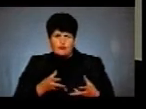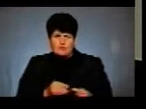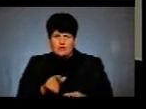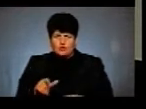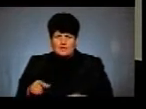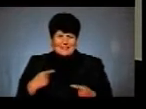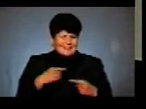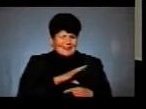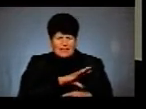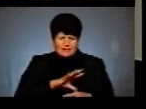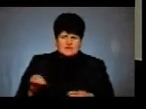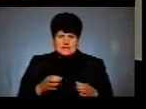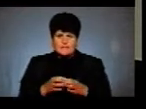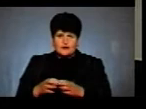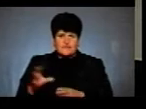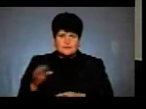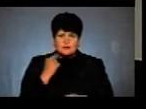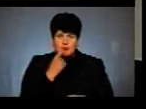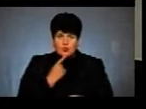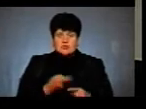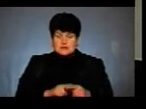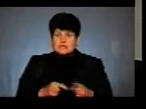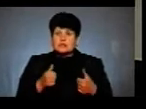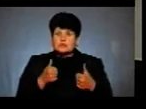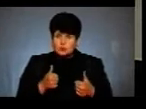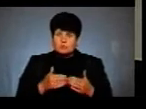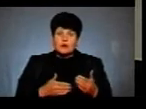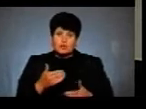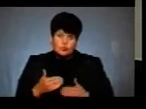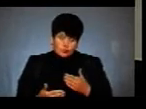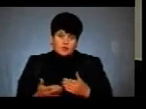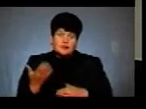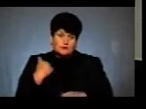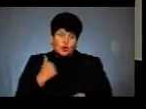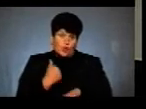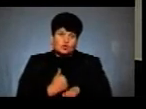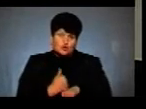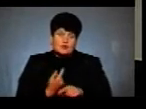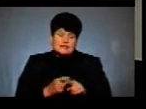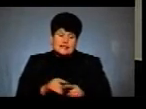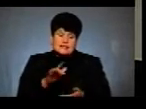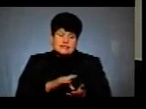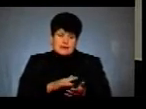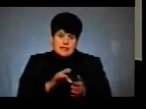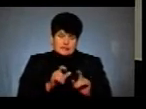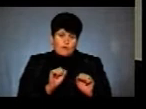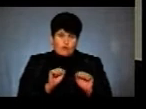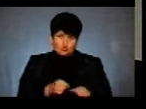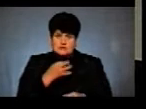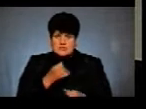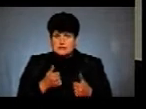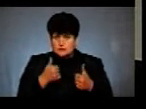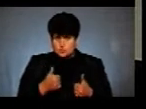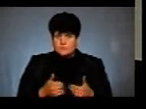на всіх курсах, на всіх факультетах, всіма мовами. Як на мене, це добрий крок. Я свій час очолював цей центр, можу сказати, що це